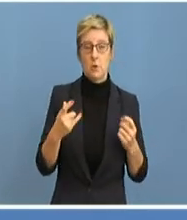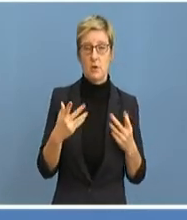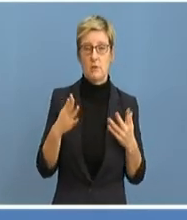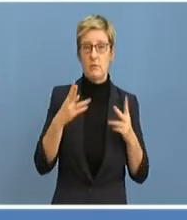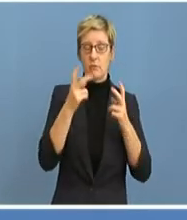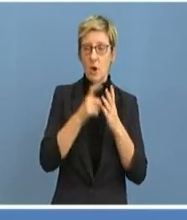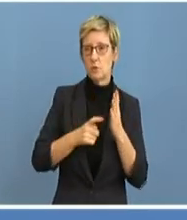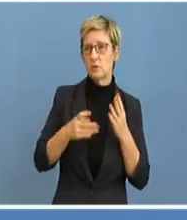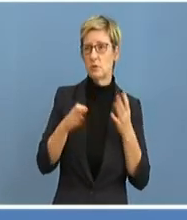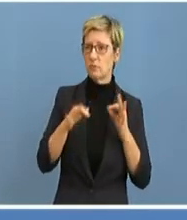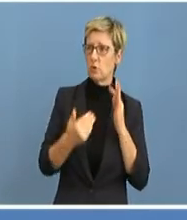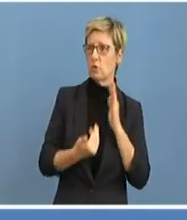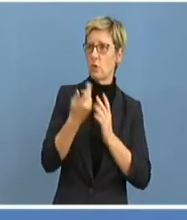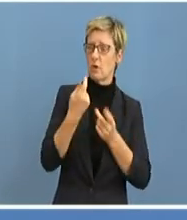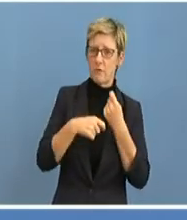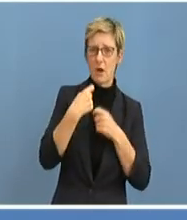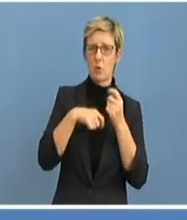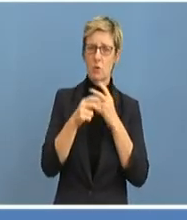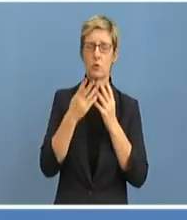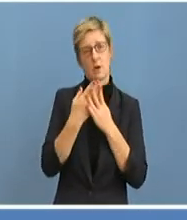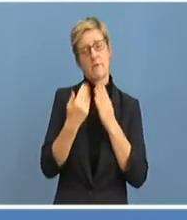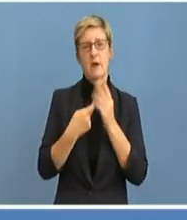wieder in Verhandlungen einsteigen kann.